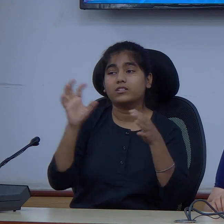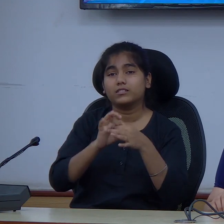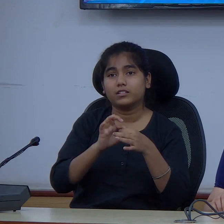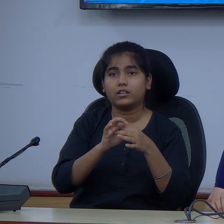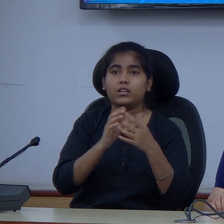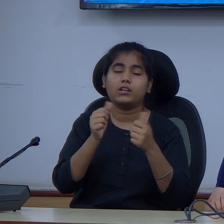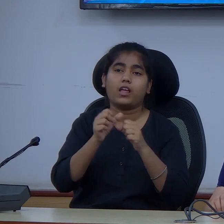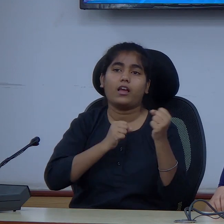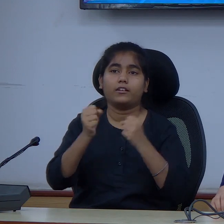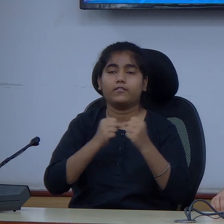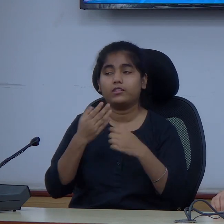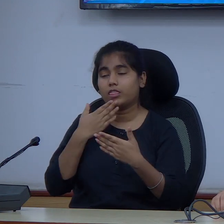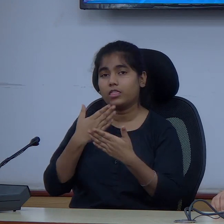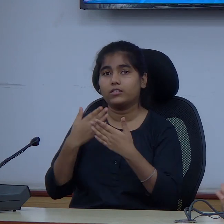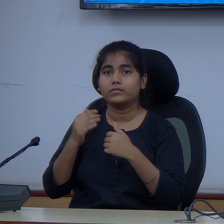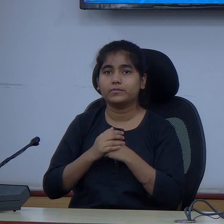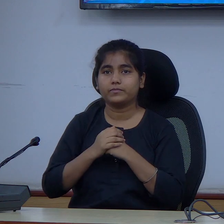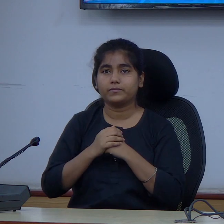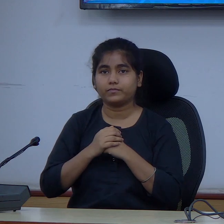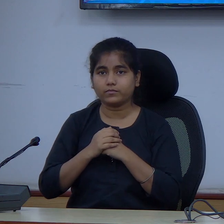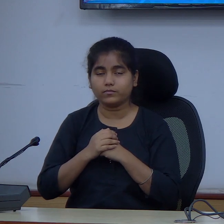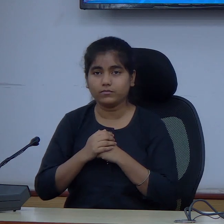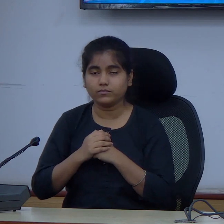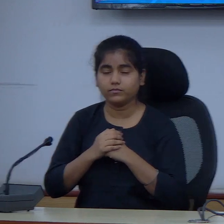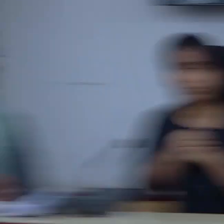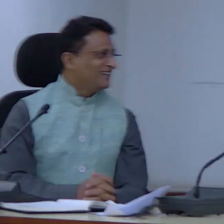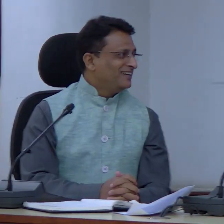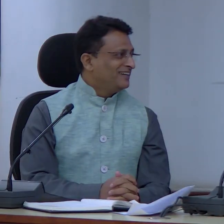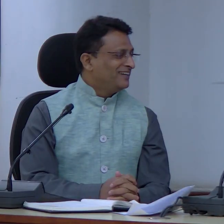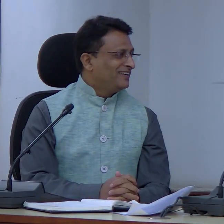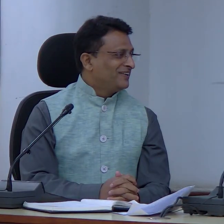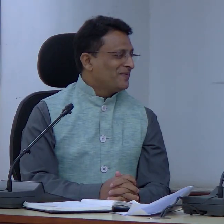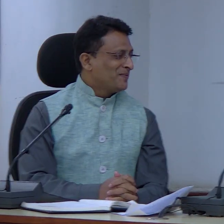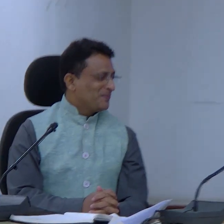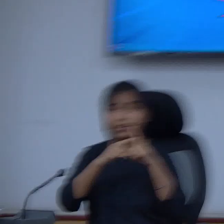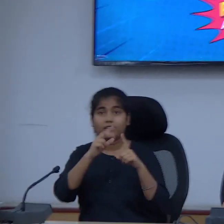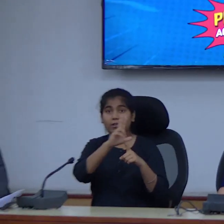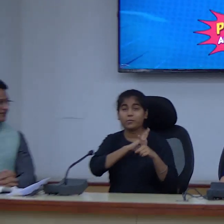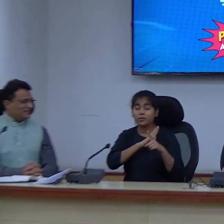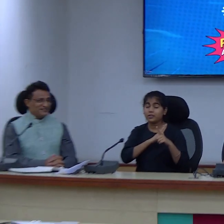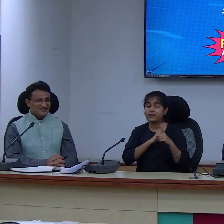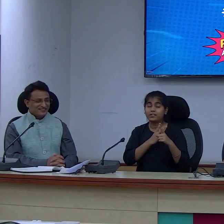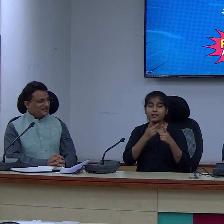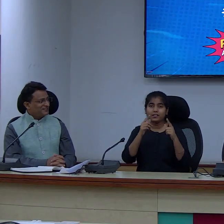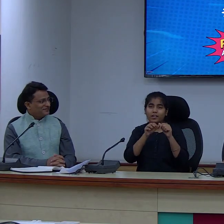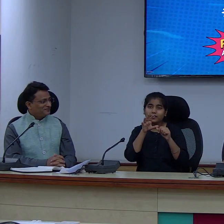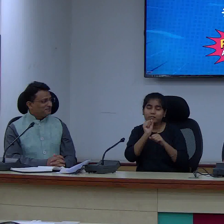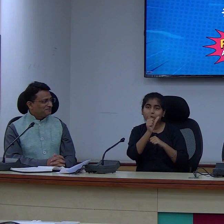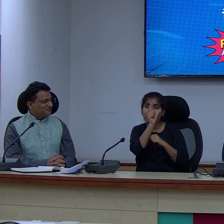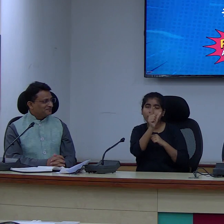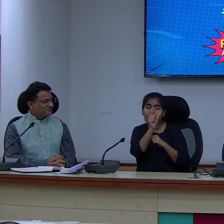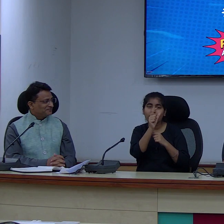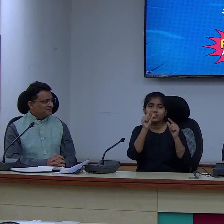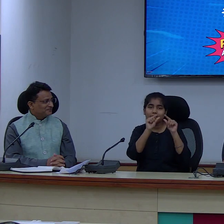बेस्ड आधारित एक्टिविटीज। थैंक यू सो मच धर्मेंद्र जी। तारिका मैम ने इतने अच्छे से बताया सुगम्यता